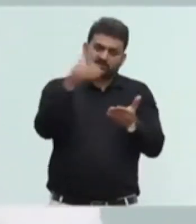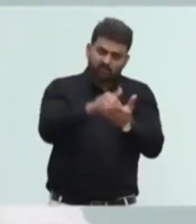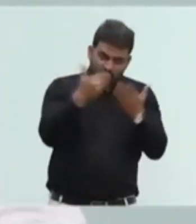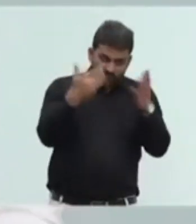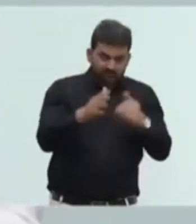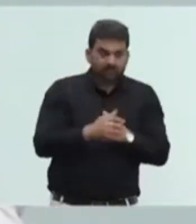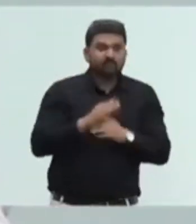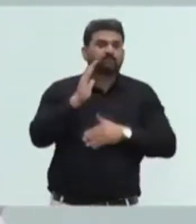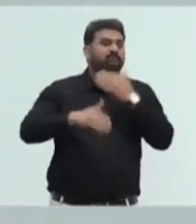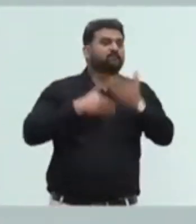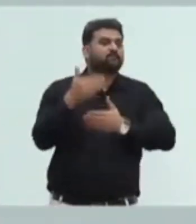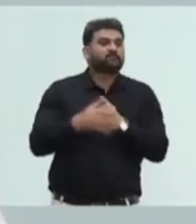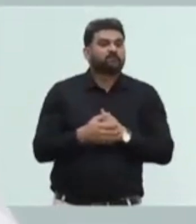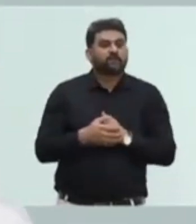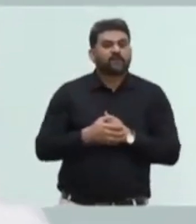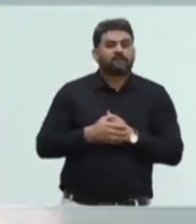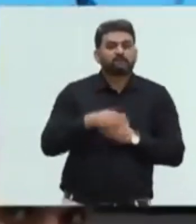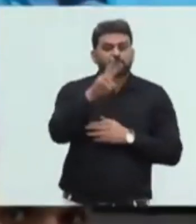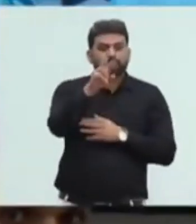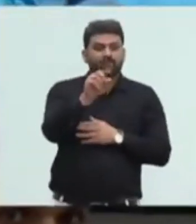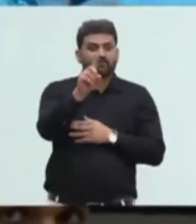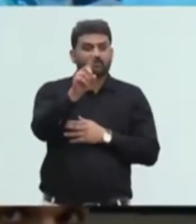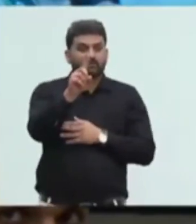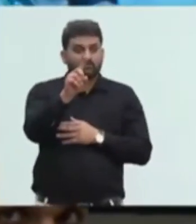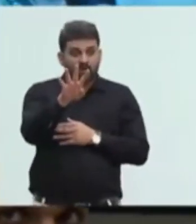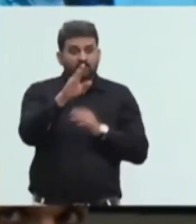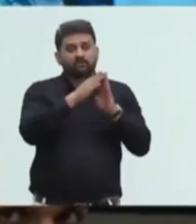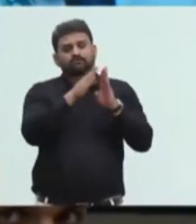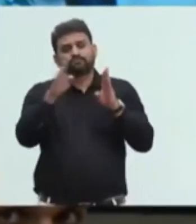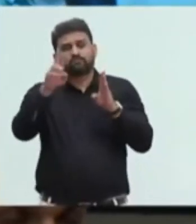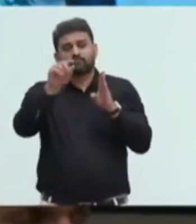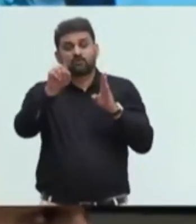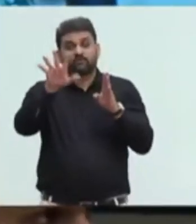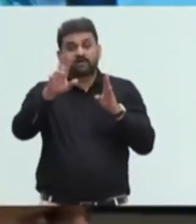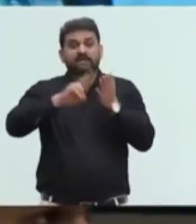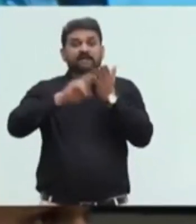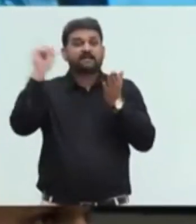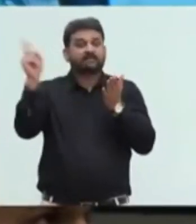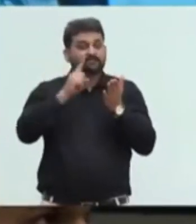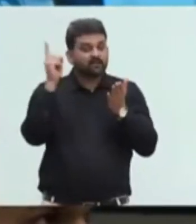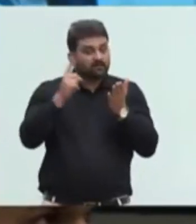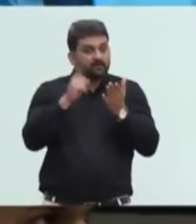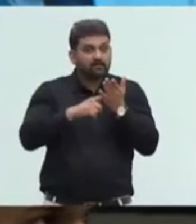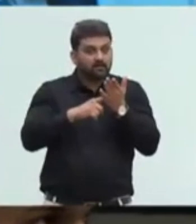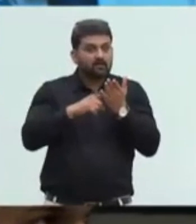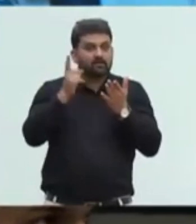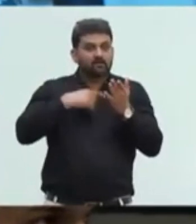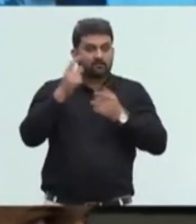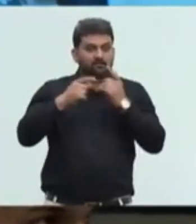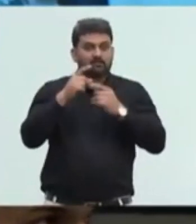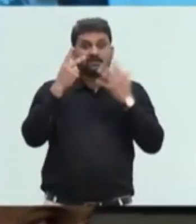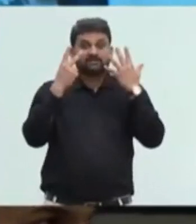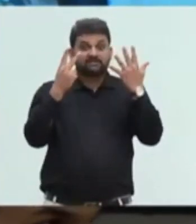उसके बाद मैं तो तो साफ 2014 250 में नारियल के था वहां मैं इस लूट में